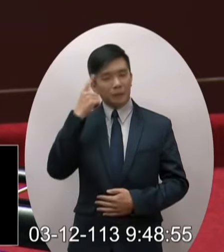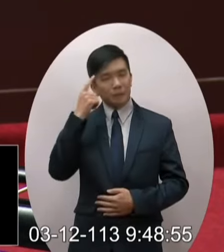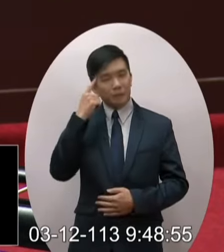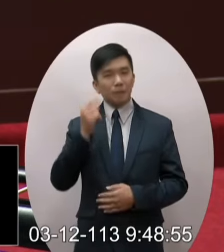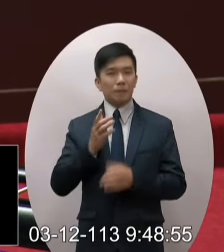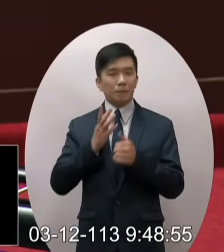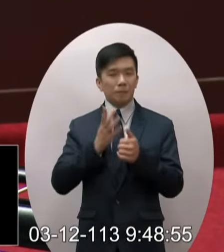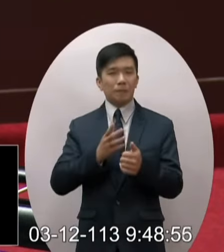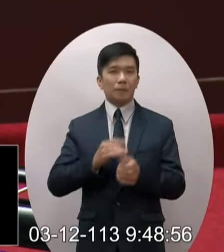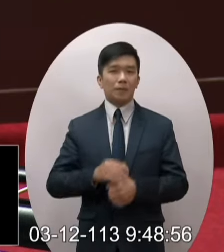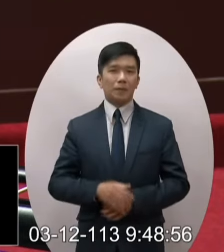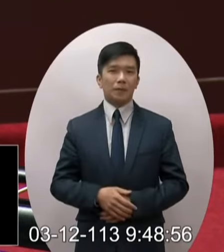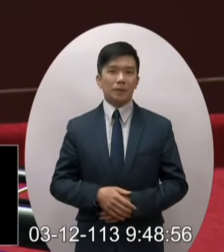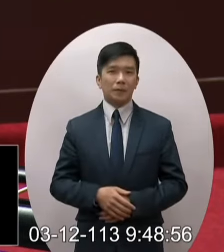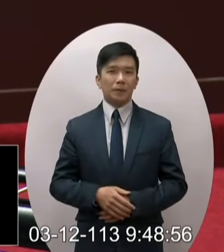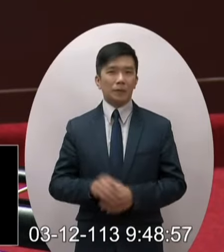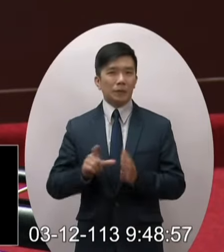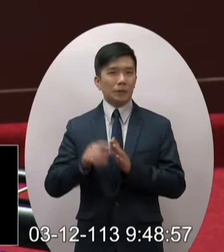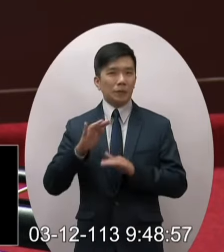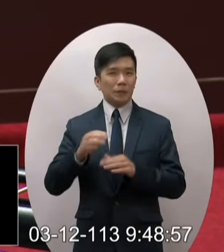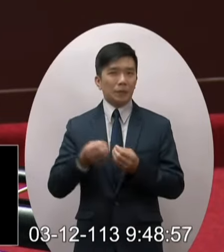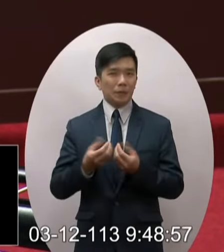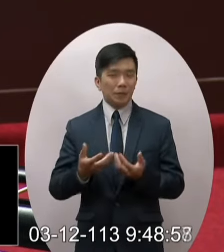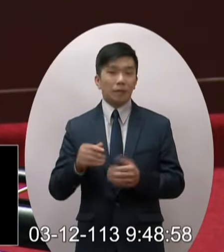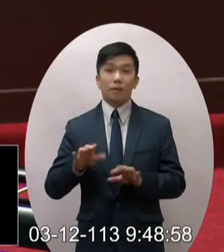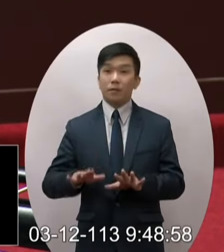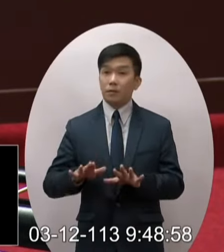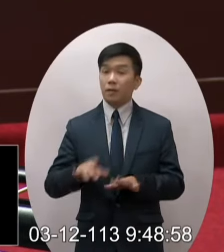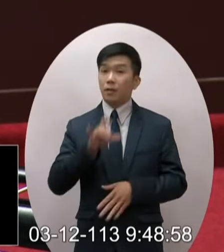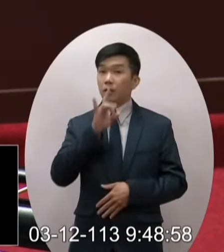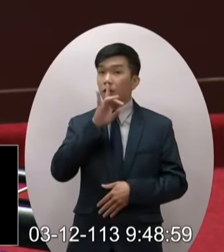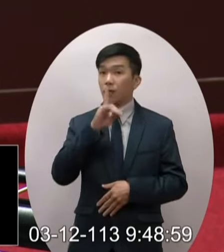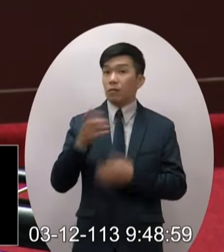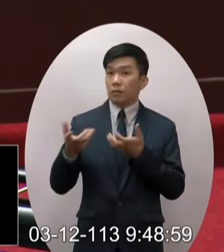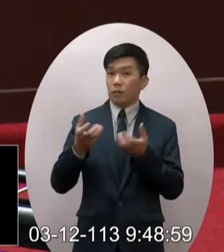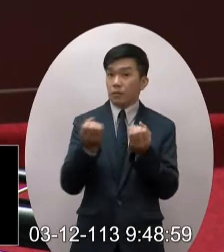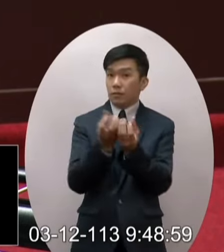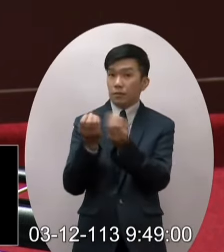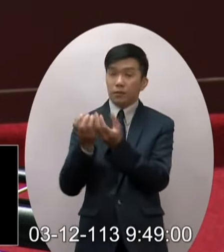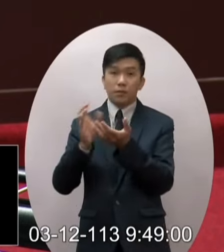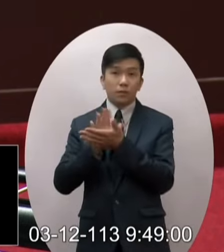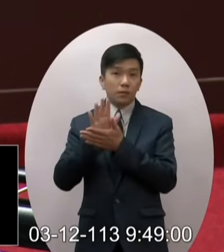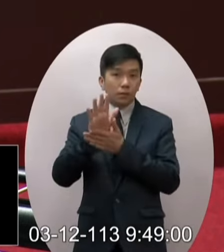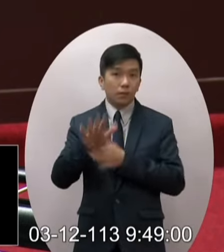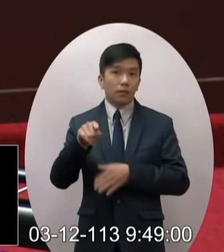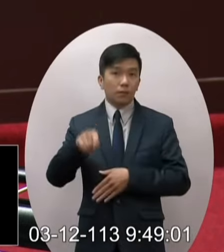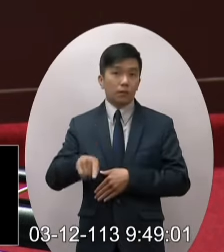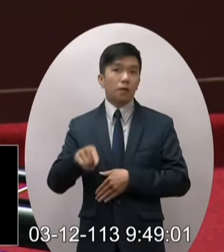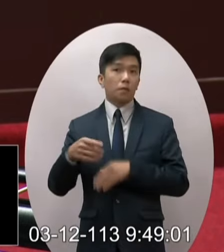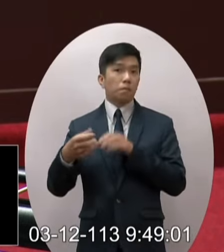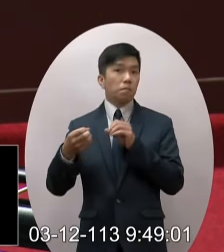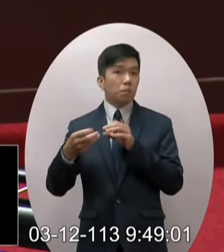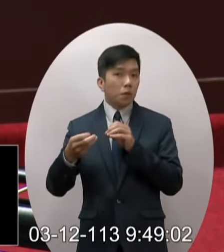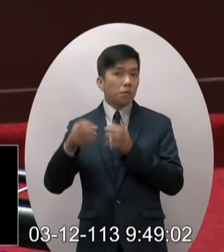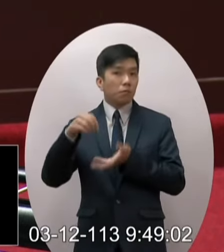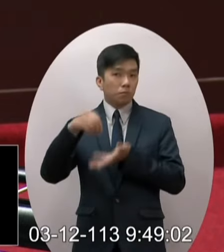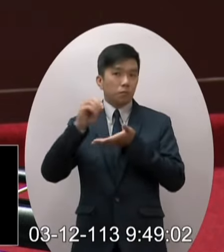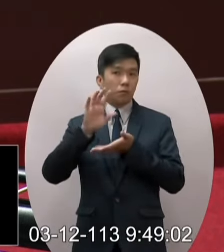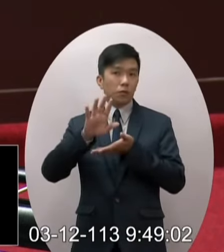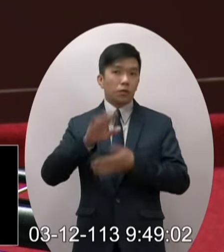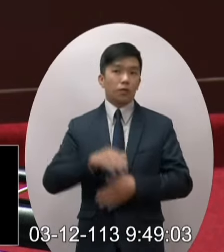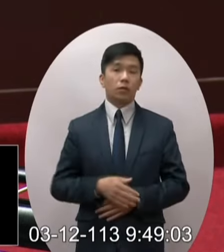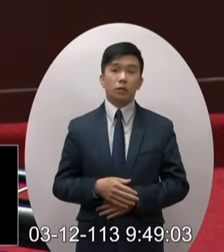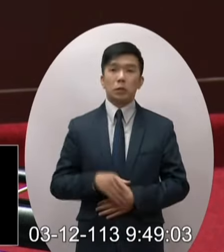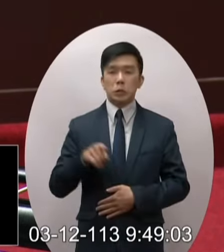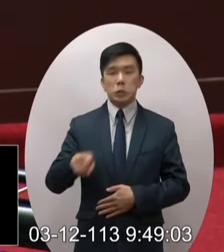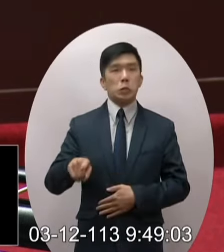甲你，你会记你台中的事件发生了后吼，咱的讨论刚好就